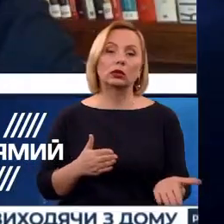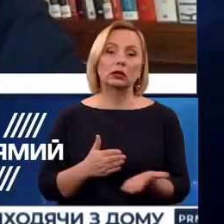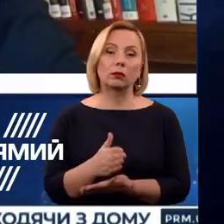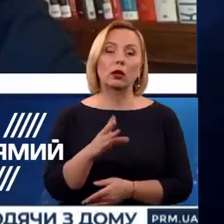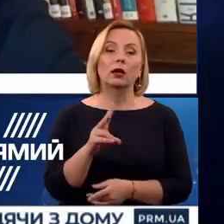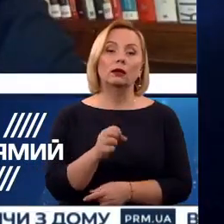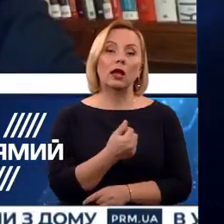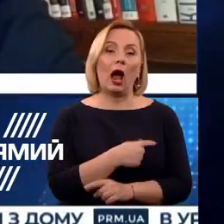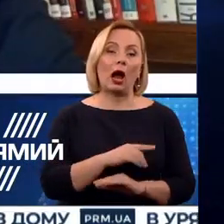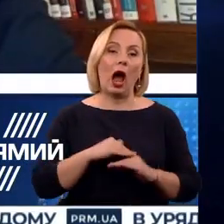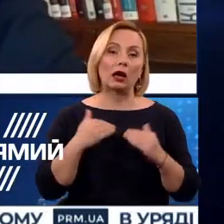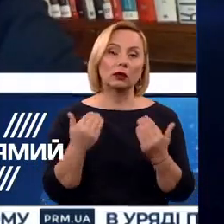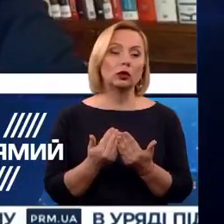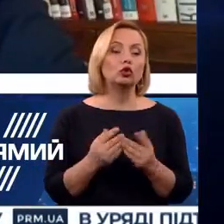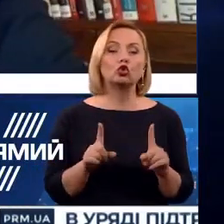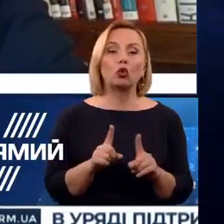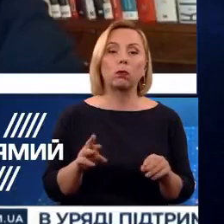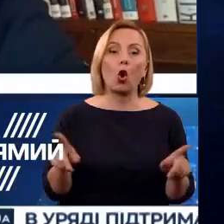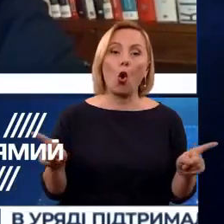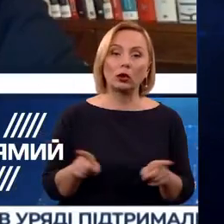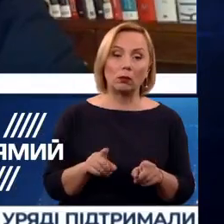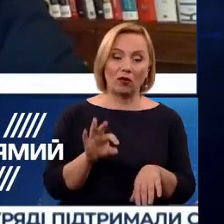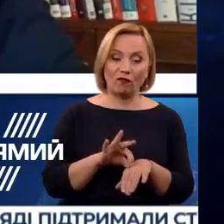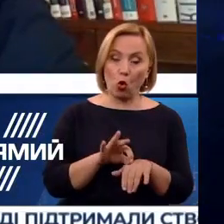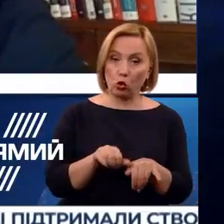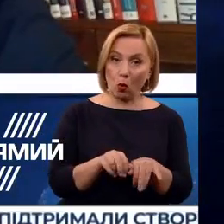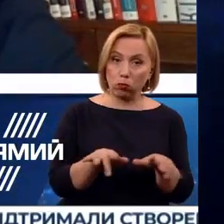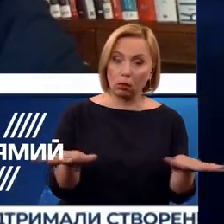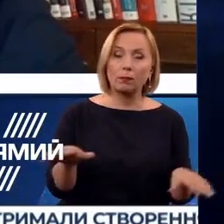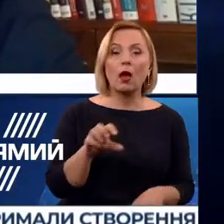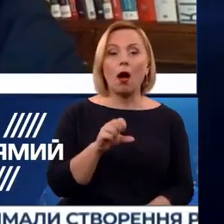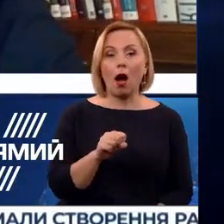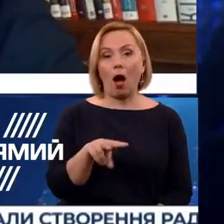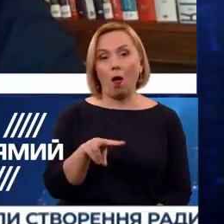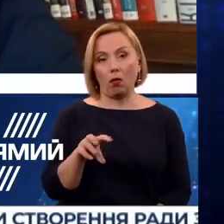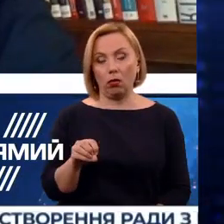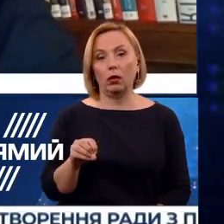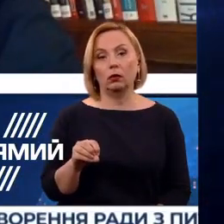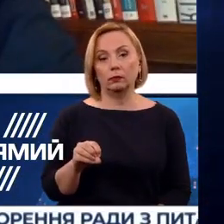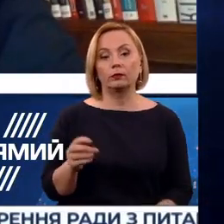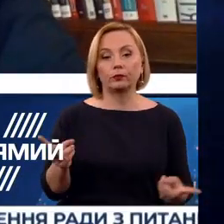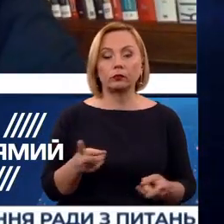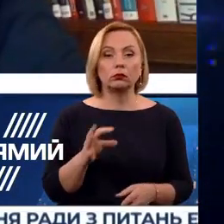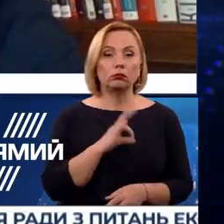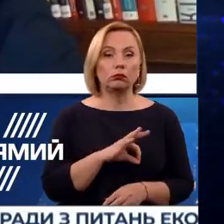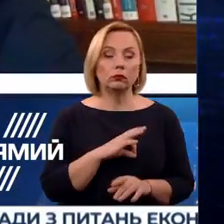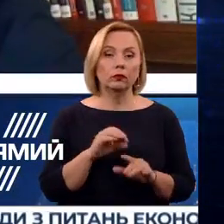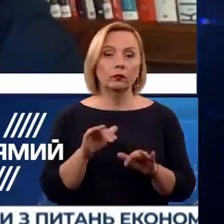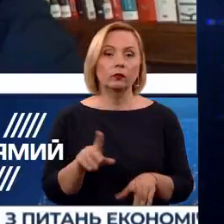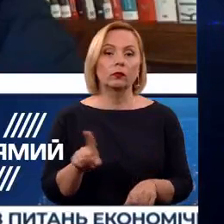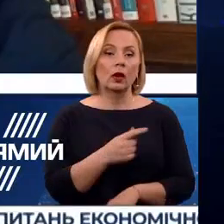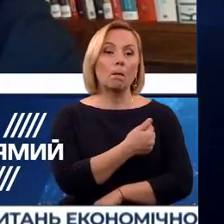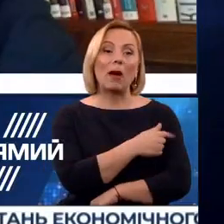карантинні заходи, спрямовані на те, щоб обмежити поширення хвороби, але треба вживати заходів до того, щоб